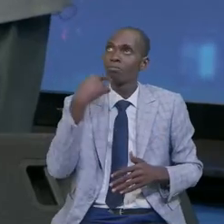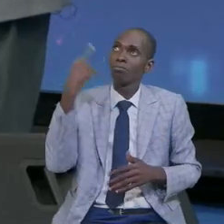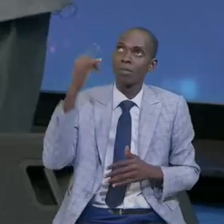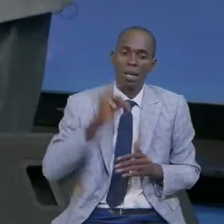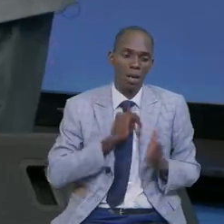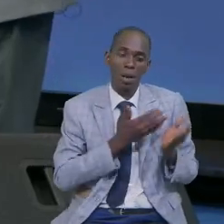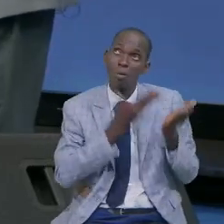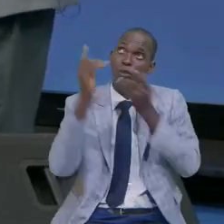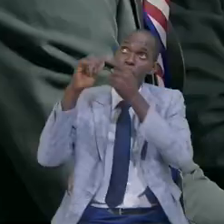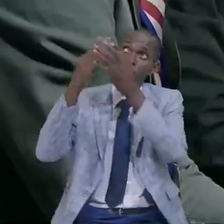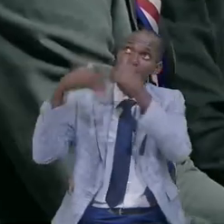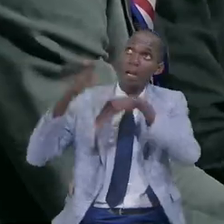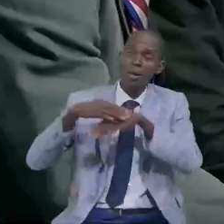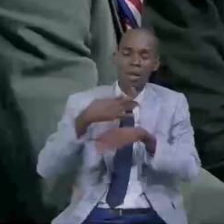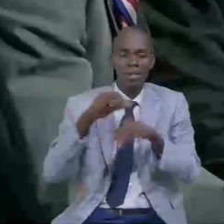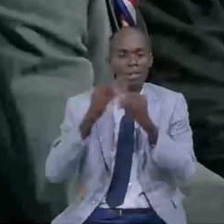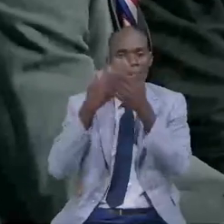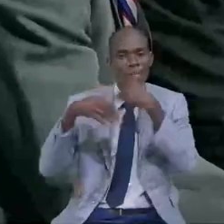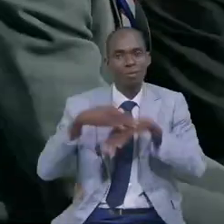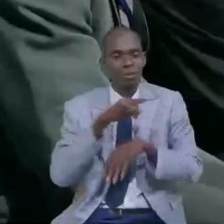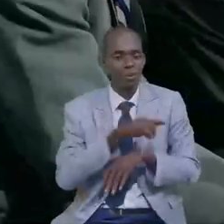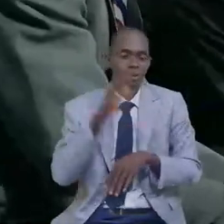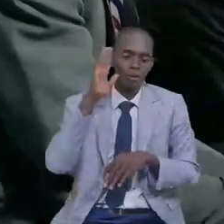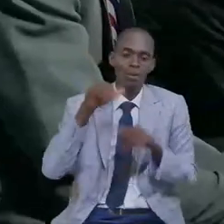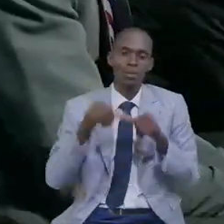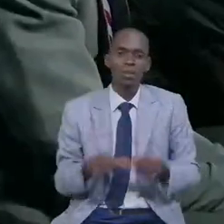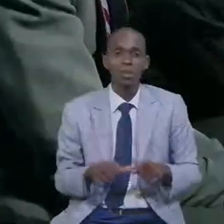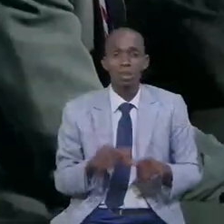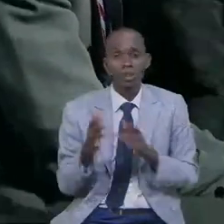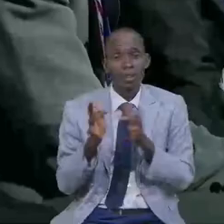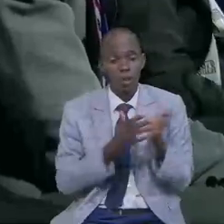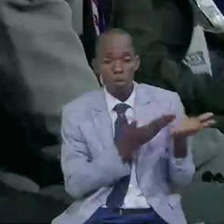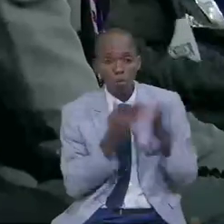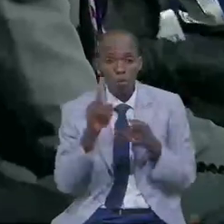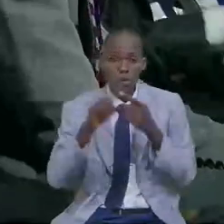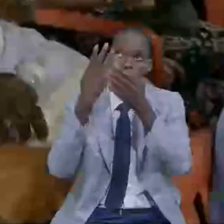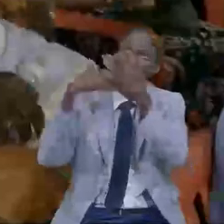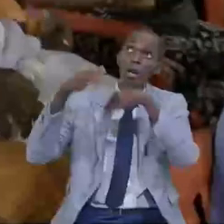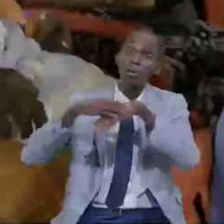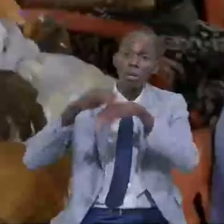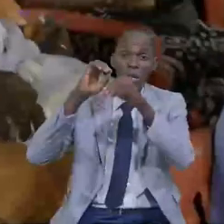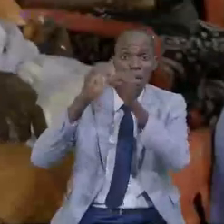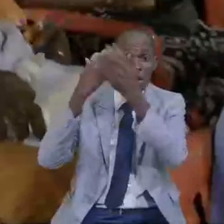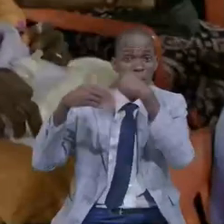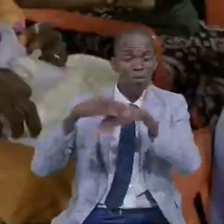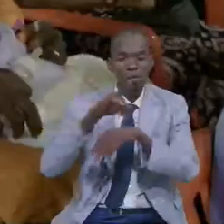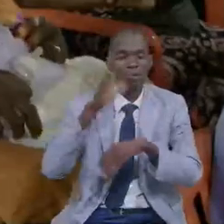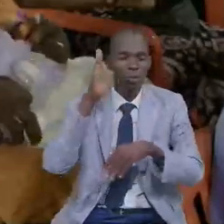ciel, il restera. Il t'amène au ciel. Et tu seras au ciel.